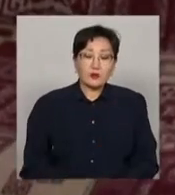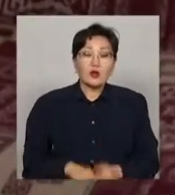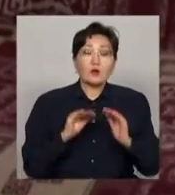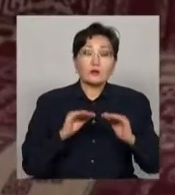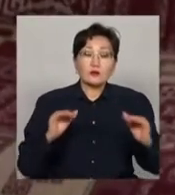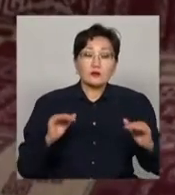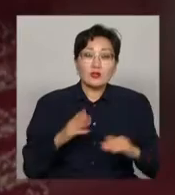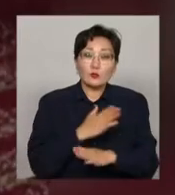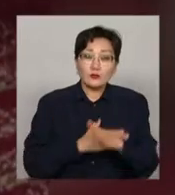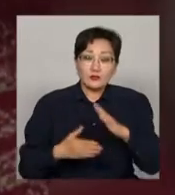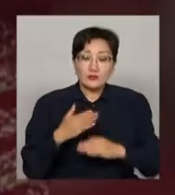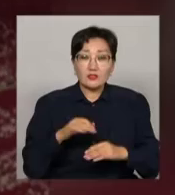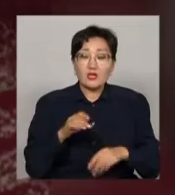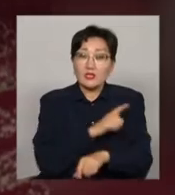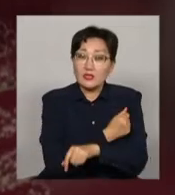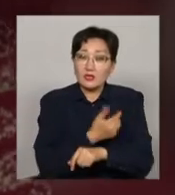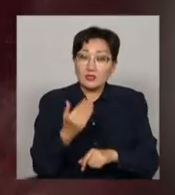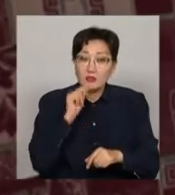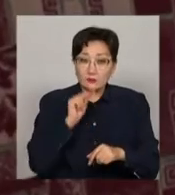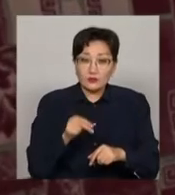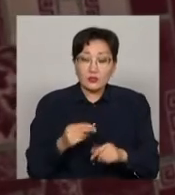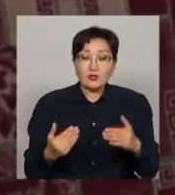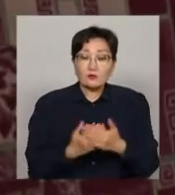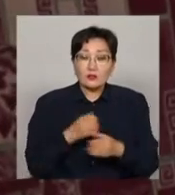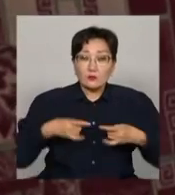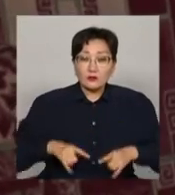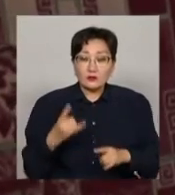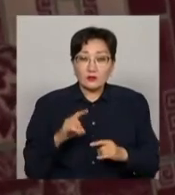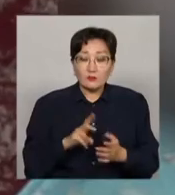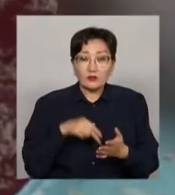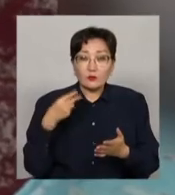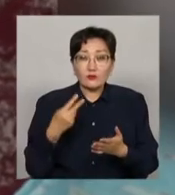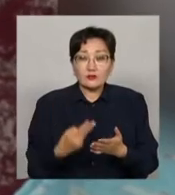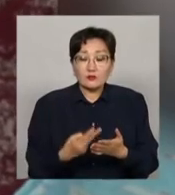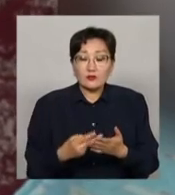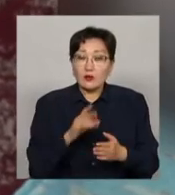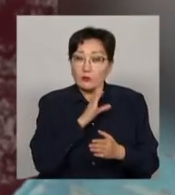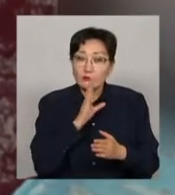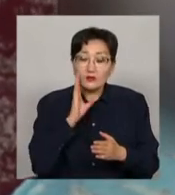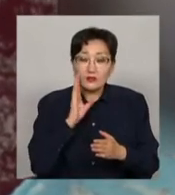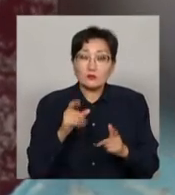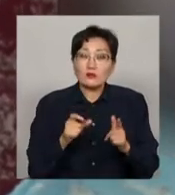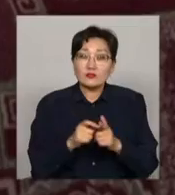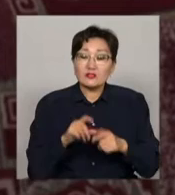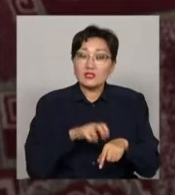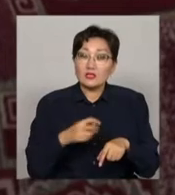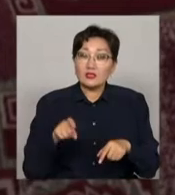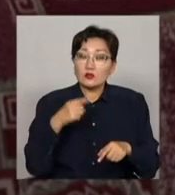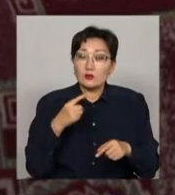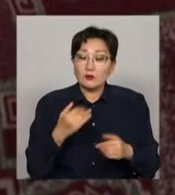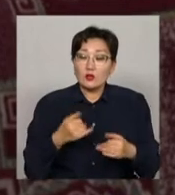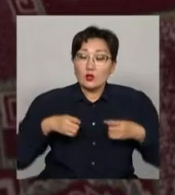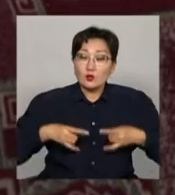Баламның мүгедек болуына дәрігерлер кінәлі. Жаңа туған сәбиді құлатып алды деген ананың сөзіне дәрігерлер не дейді? Туған